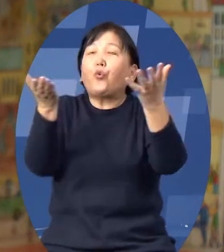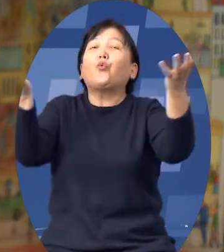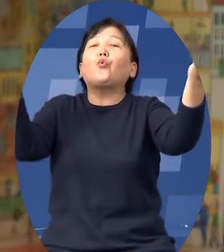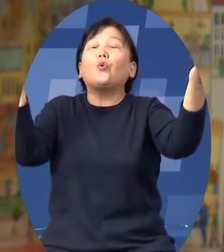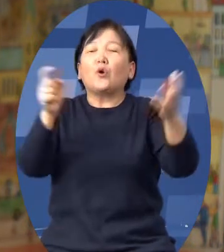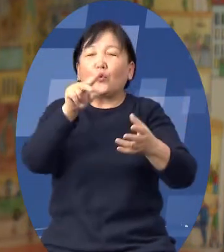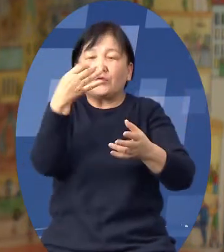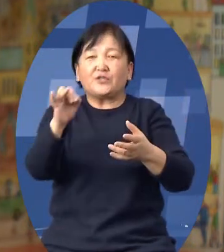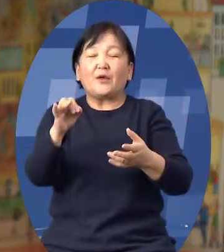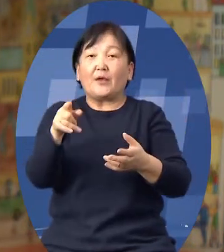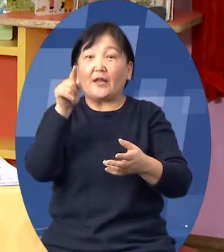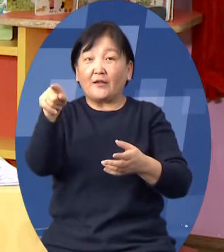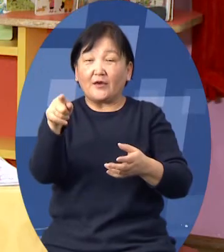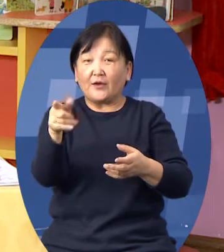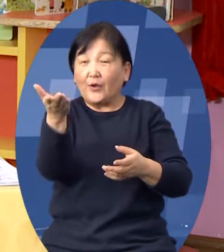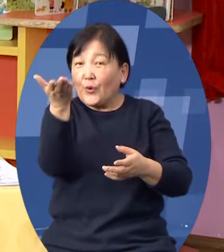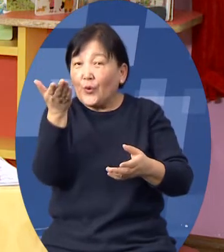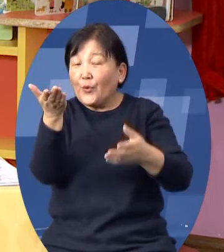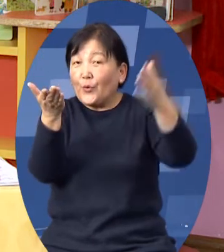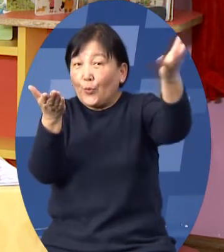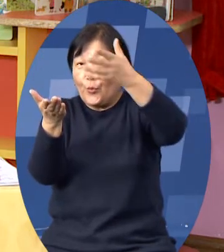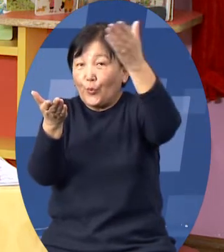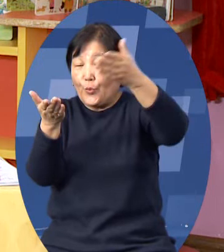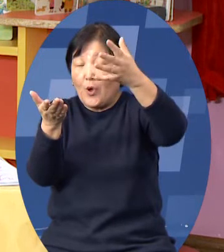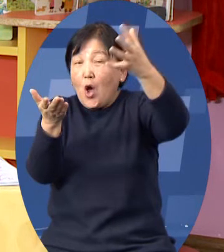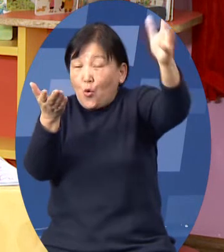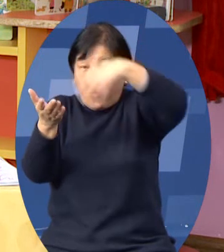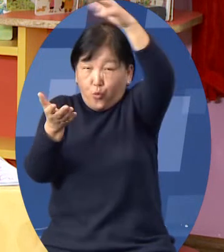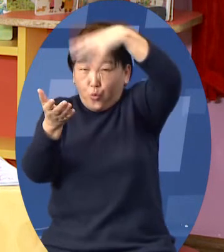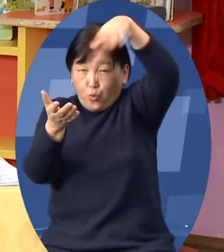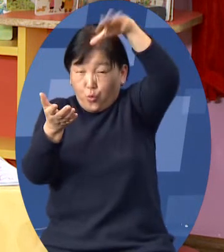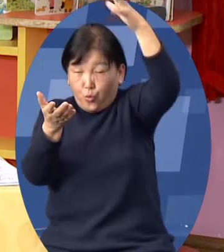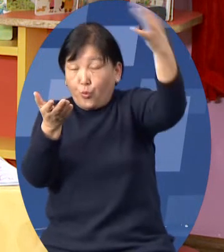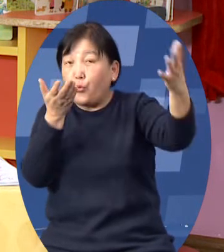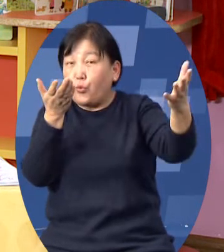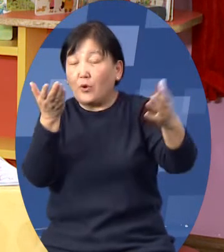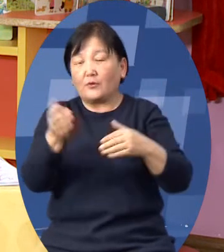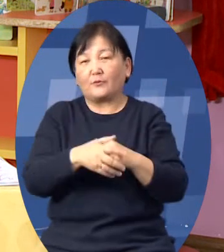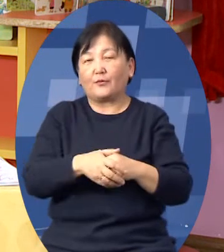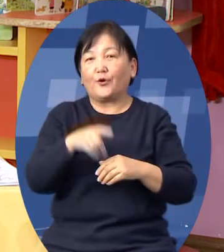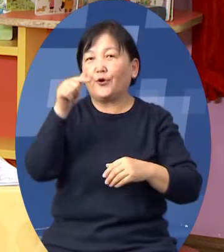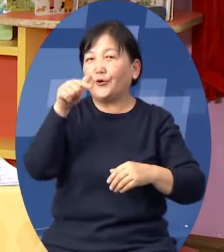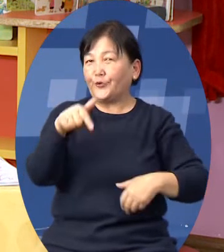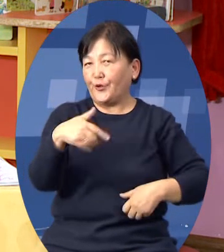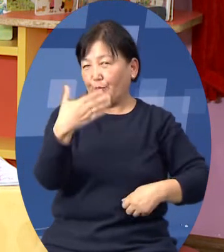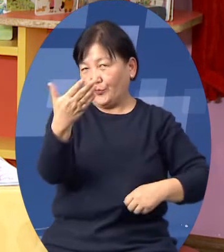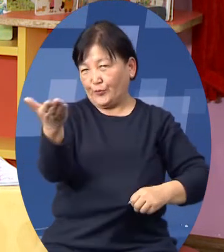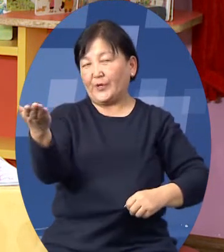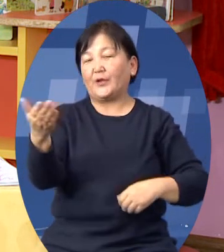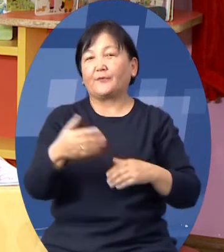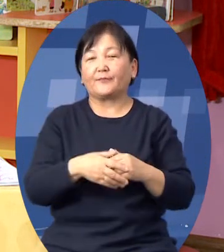Ямар хүчтэй шуурх вэ? Та нарыг ийм шуурх шуурсан болов? За, сайн байна. Одоо